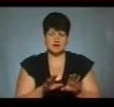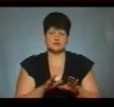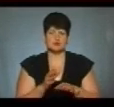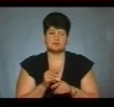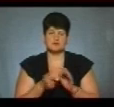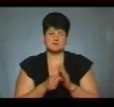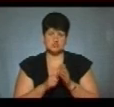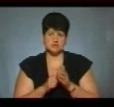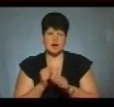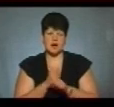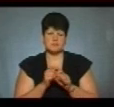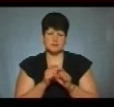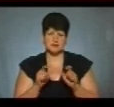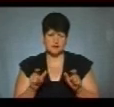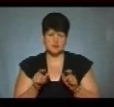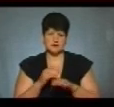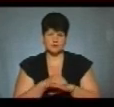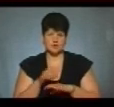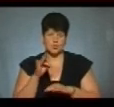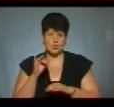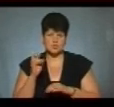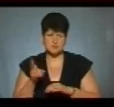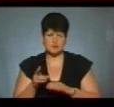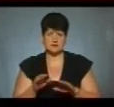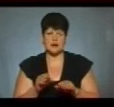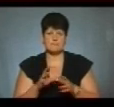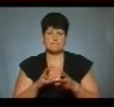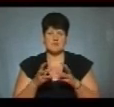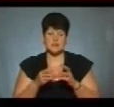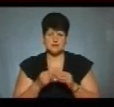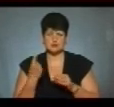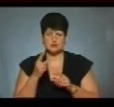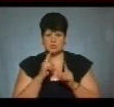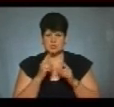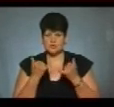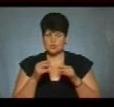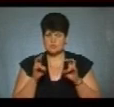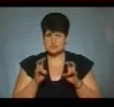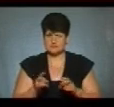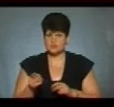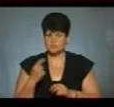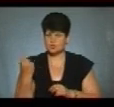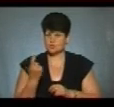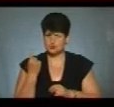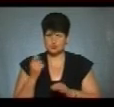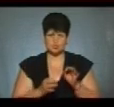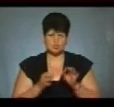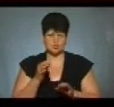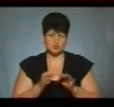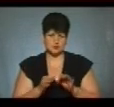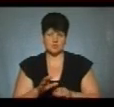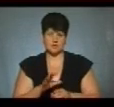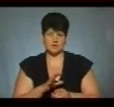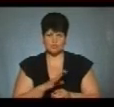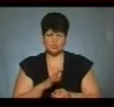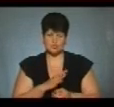номер 78, що на вулиці Руська, на баланс обласної ради. На сьогоднішньому засіданні у Тернопільському господарському суді побувала і